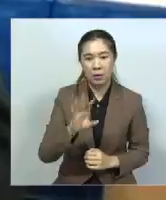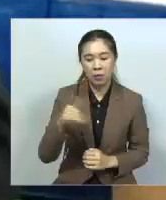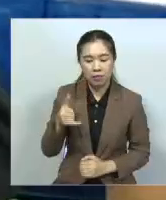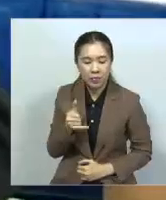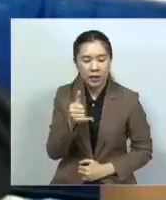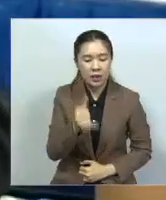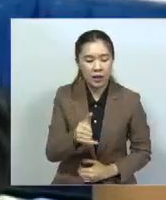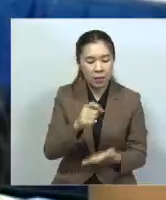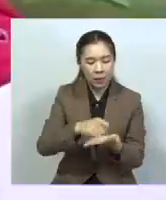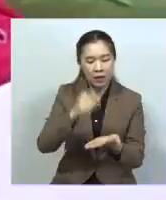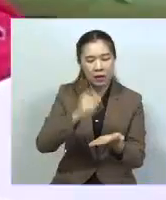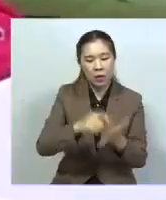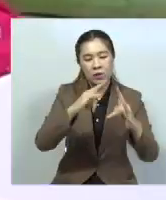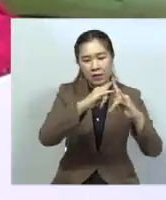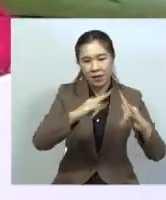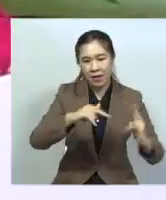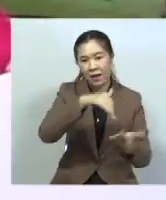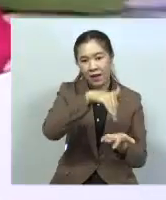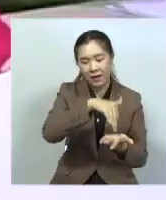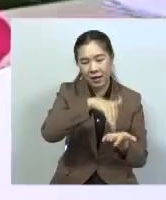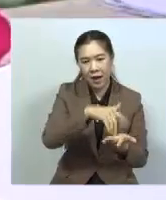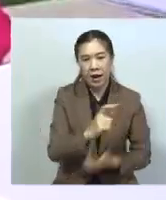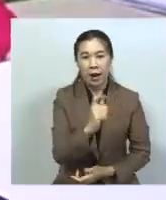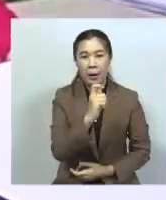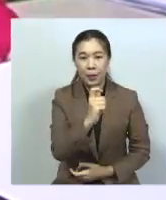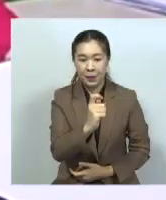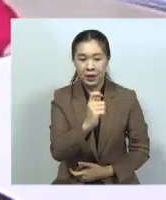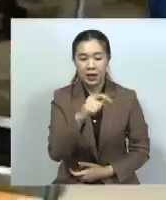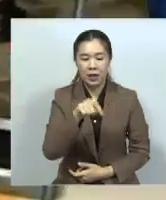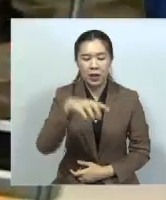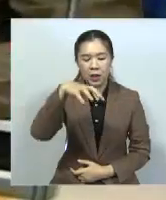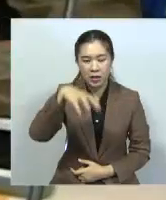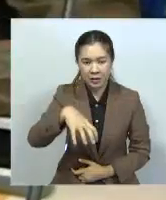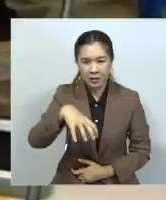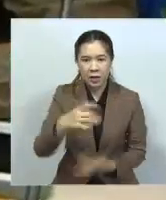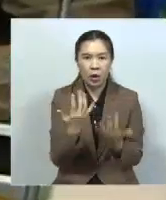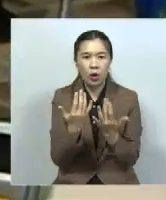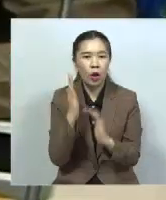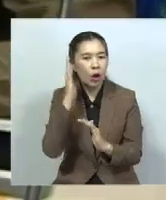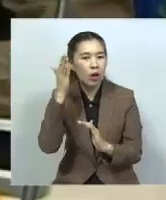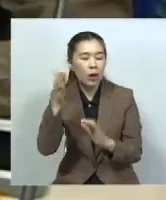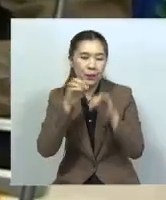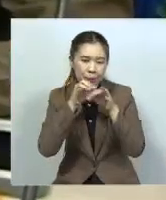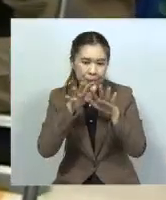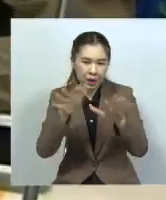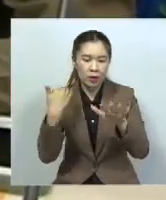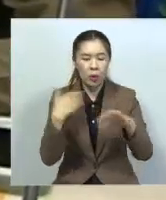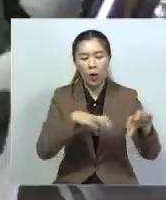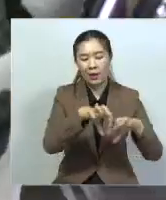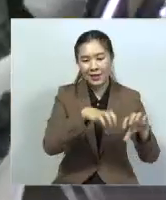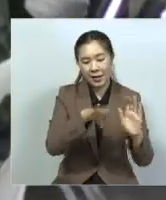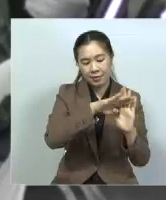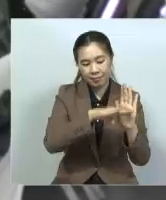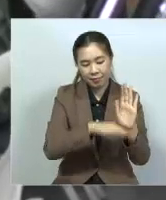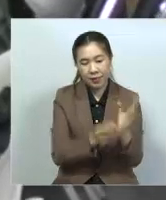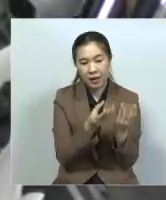คือเดินทางไปตามศาลากลางจังหวัดที่ว่าการอำเภอต่างๆเนี่ยเดี๋ยวอันนี้เขาจะแจ้งอีกครั้งเพราะว่าต้องรอเรื่องของการจัดลำดับก่